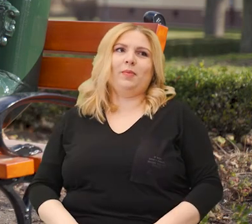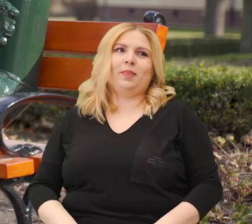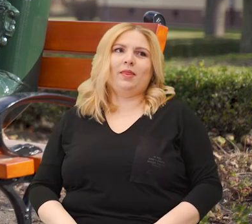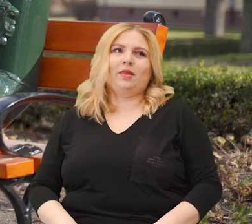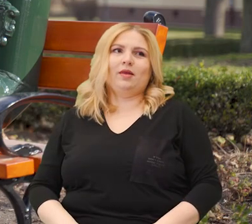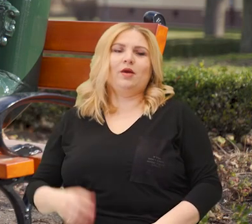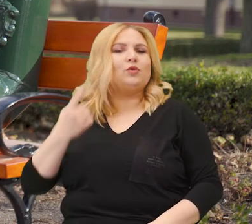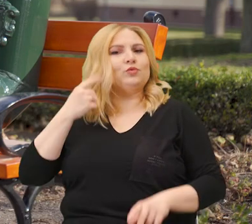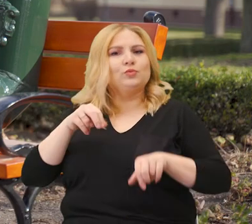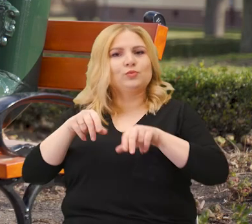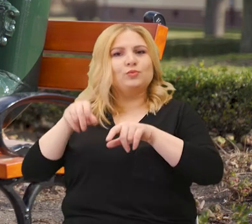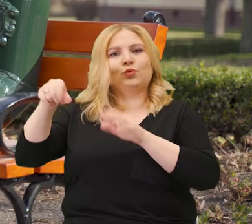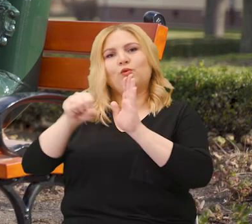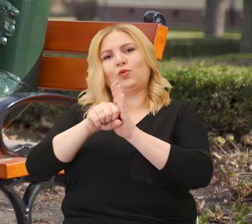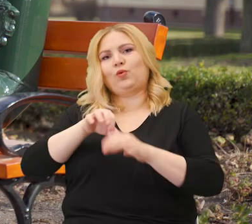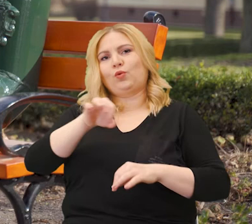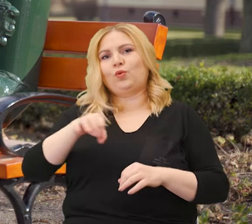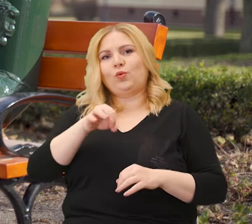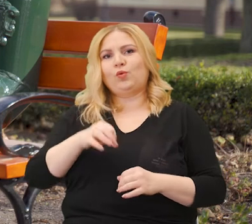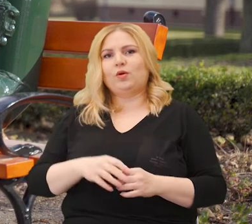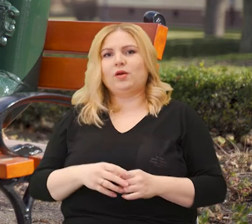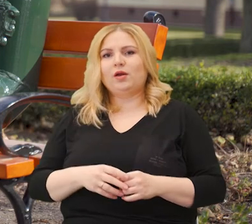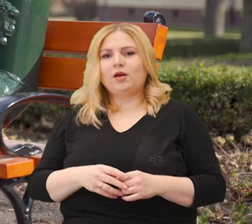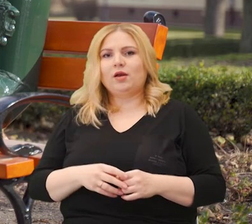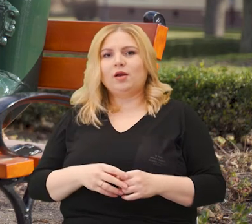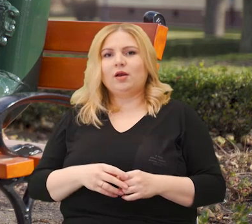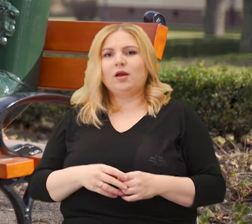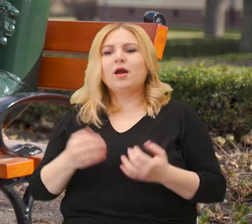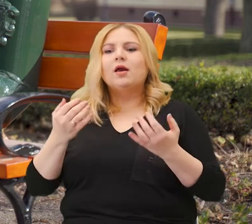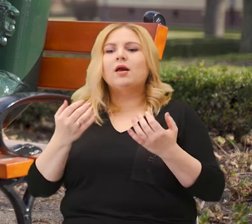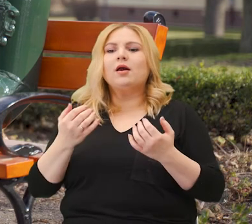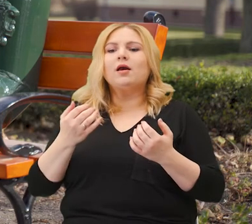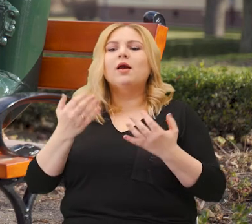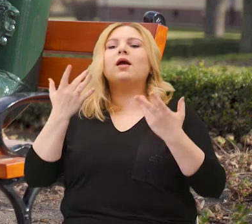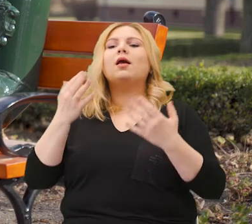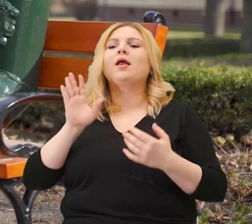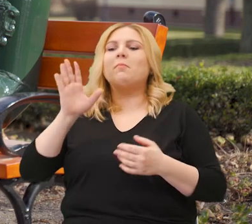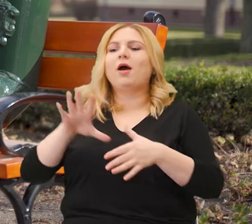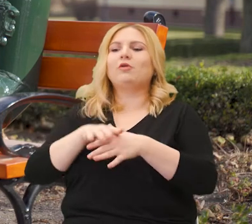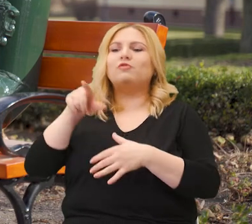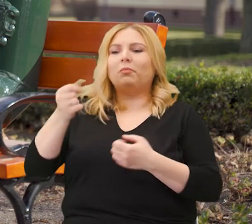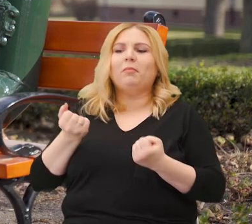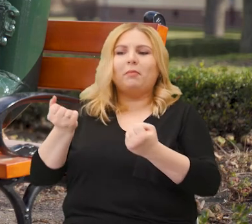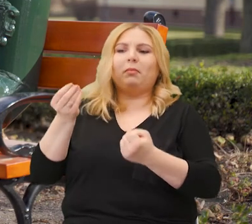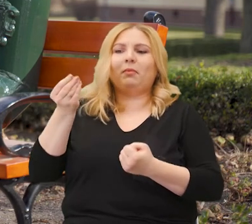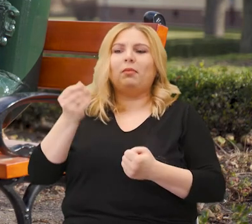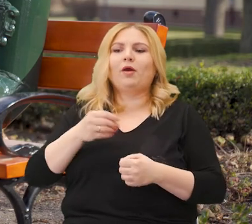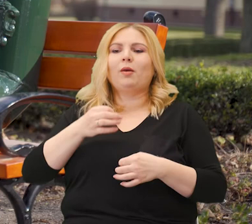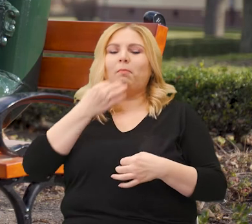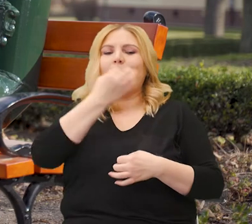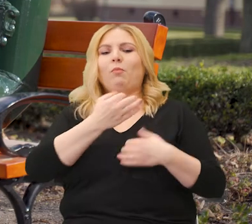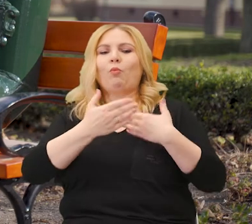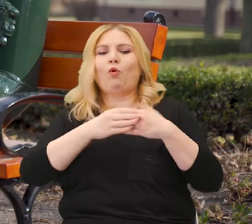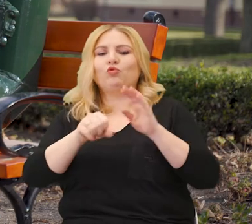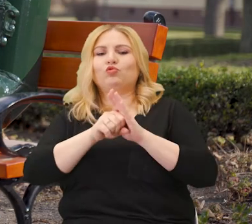Po małej chwilce plaskanie bosych stópek oddaliło się i rozbrzmiało w kuchni. Ile masz w tej szufladzie, nieboszczko? Szepnął Mamert do